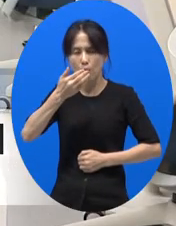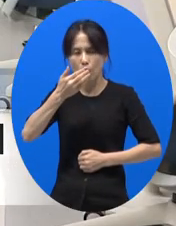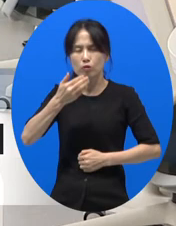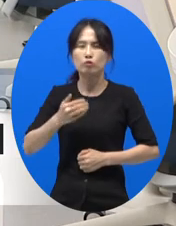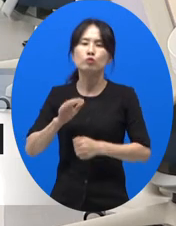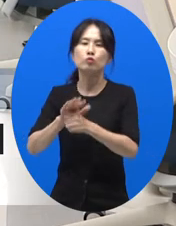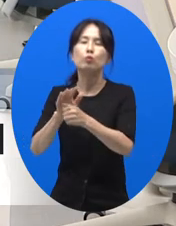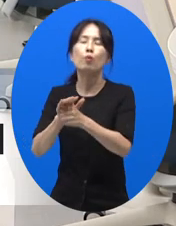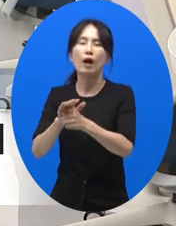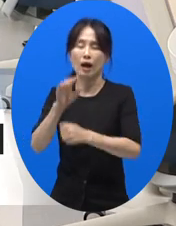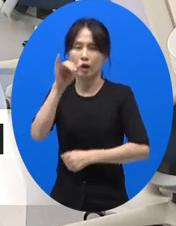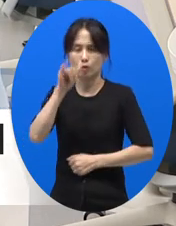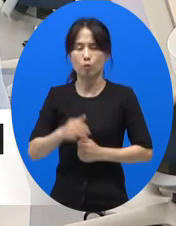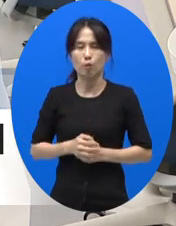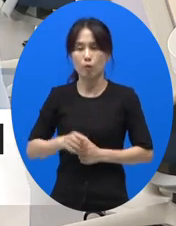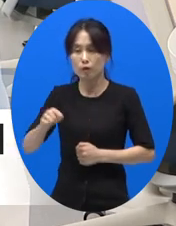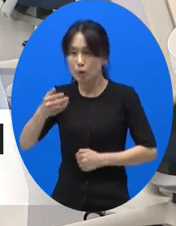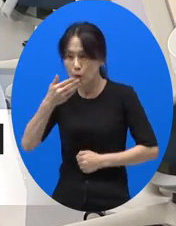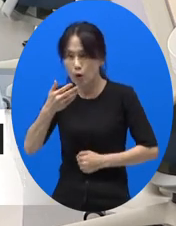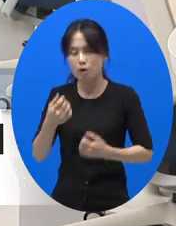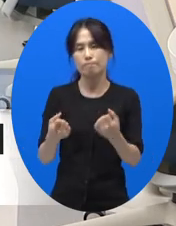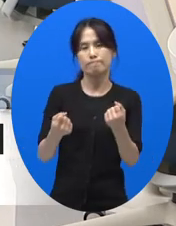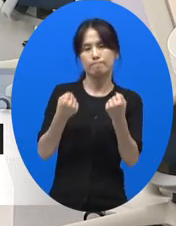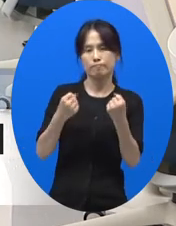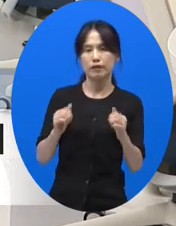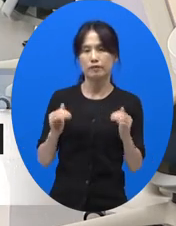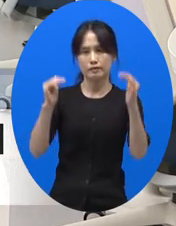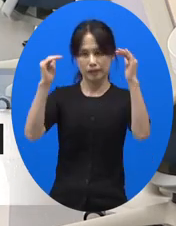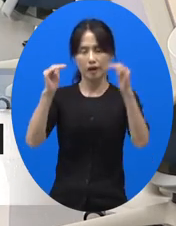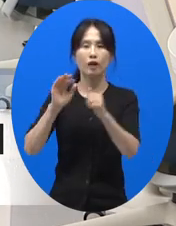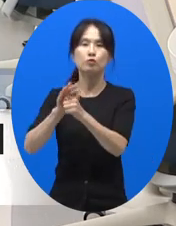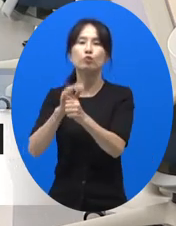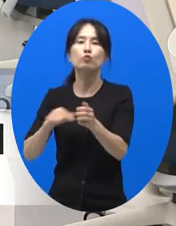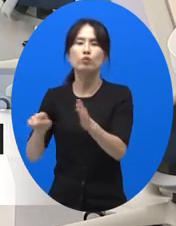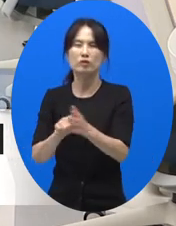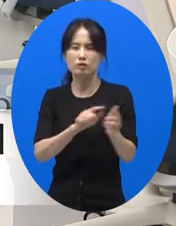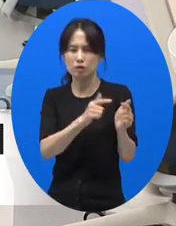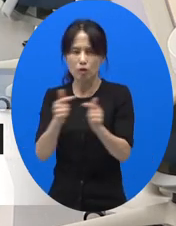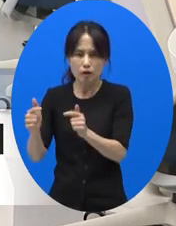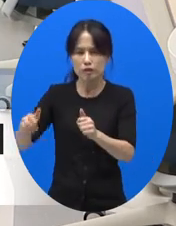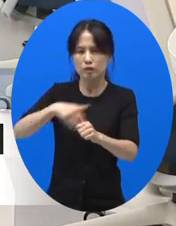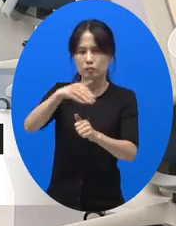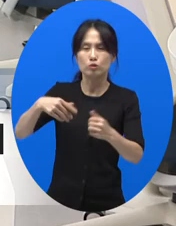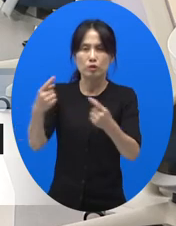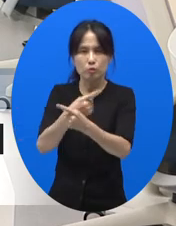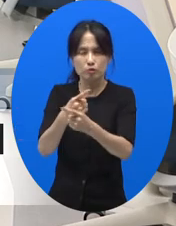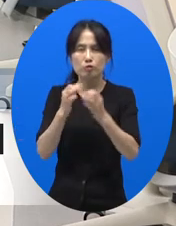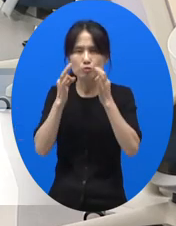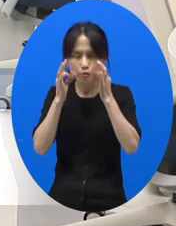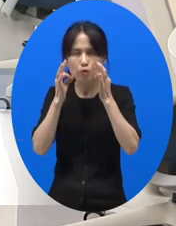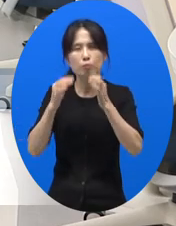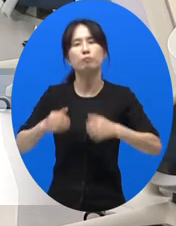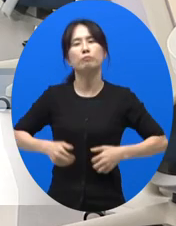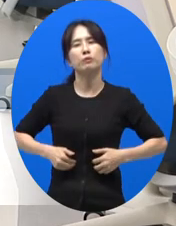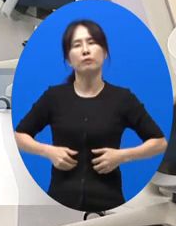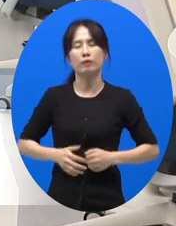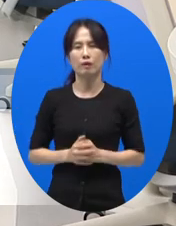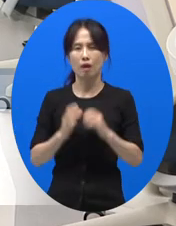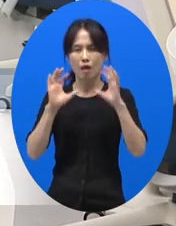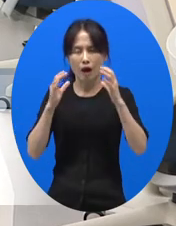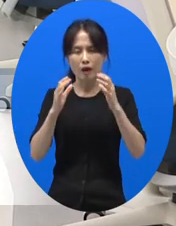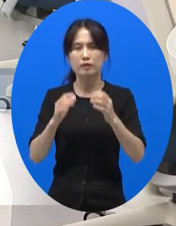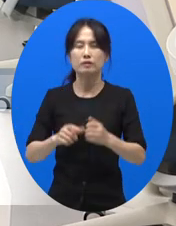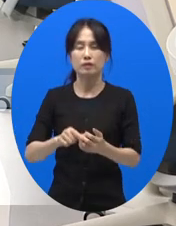해결할 수 있고 또 그걸 먹음으로써 건강하게 클수 있도록 하기 위한 여러 가지 환경 개선이 많이 필요합니다. 아동들의